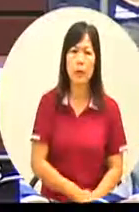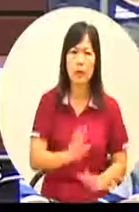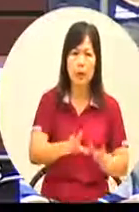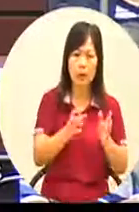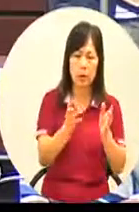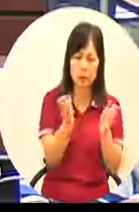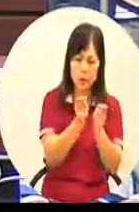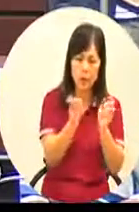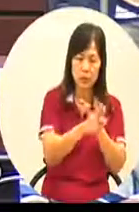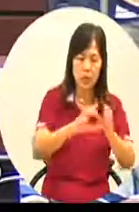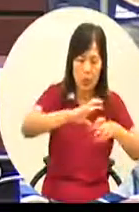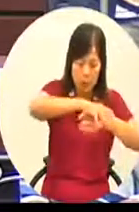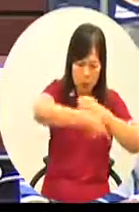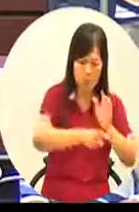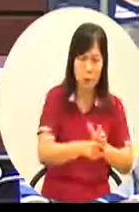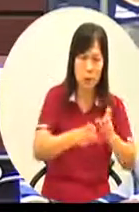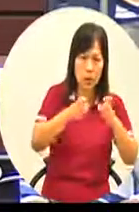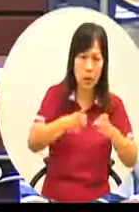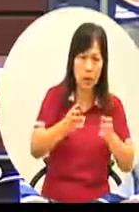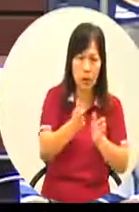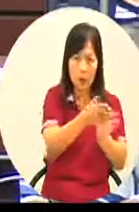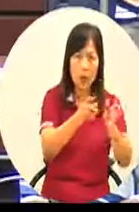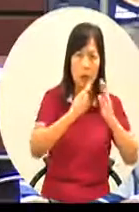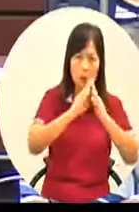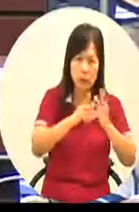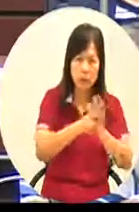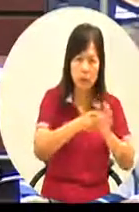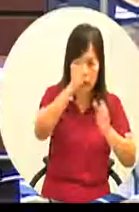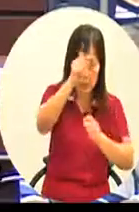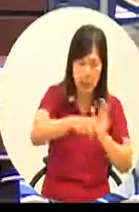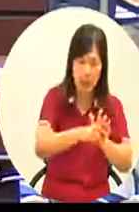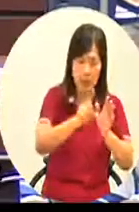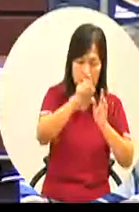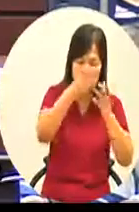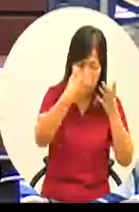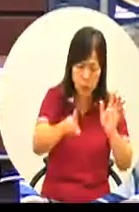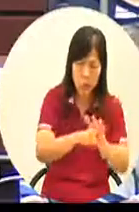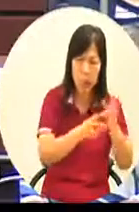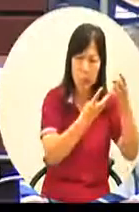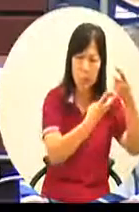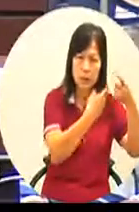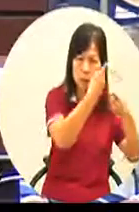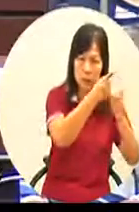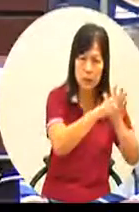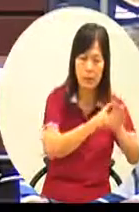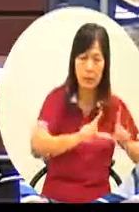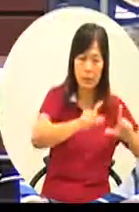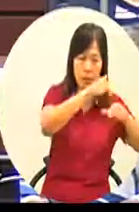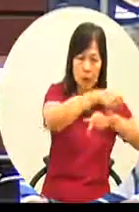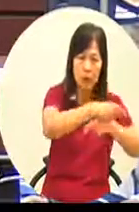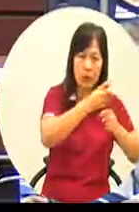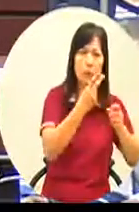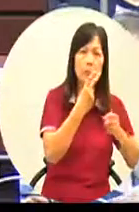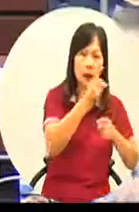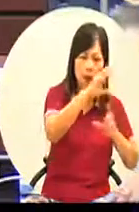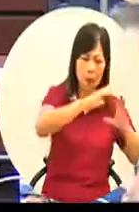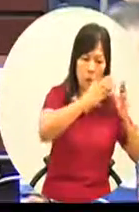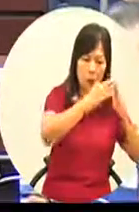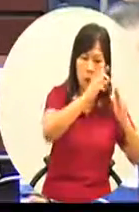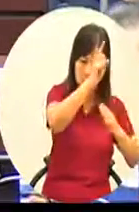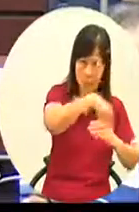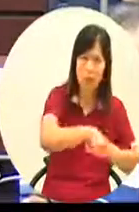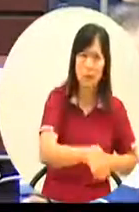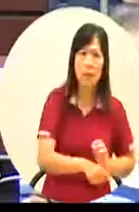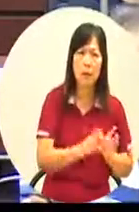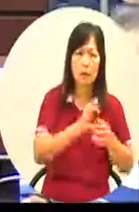全球港湾城市，来了那么几十个城市里面，有三分之一是来自东南亚。那议员也知道，其实